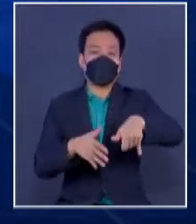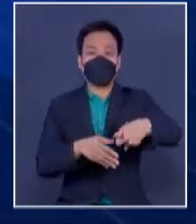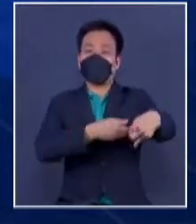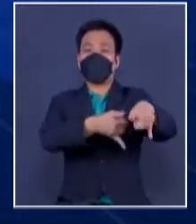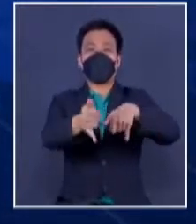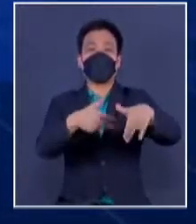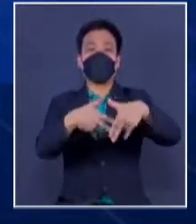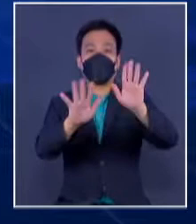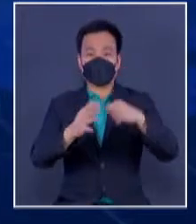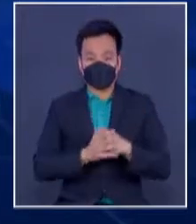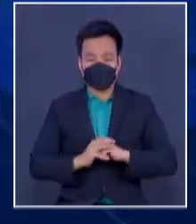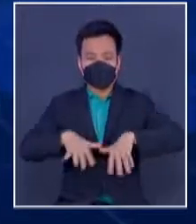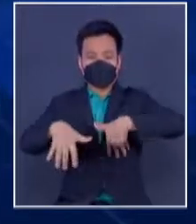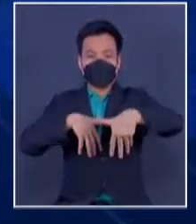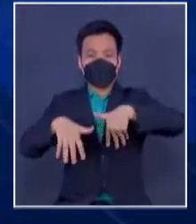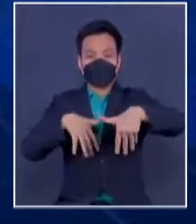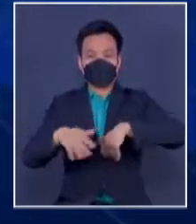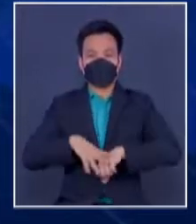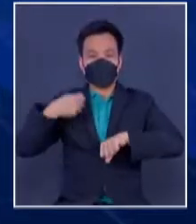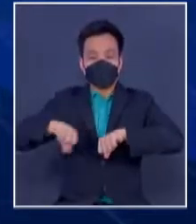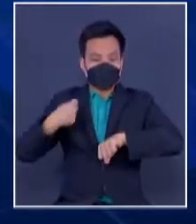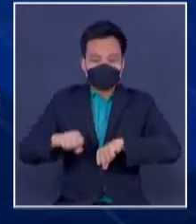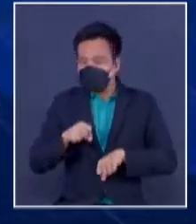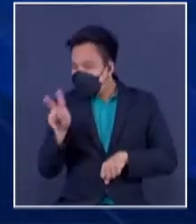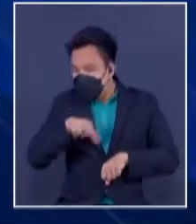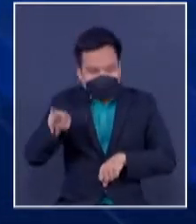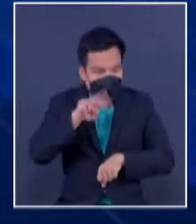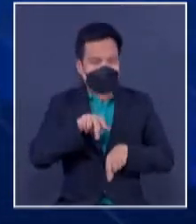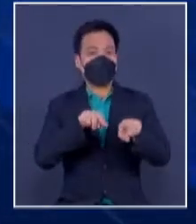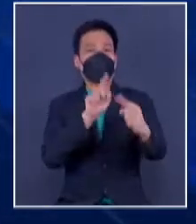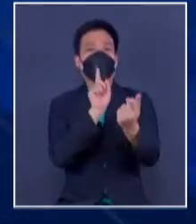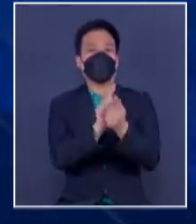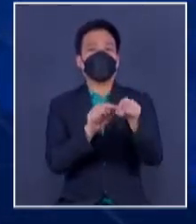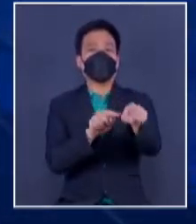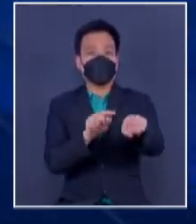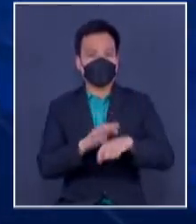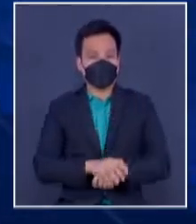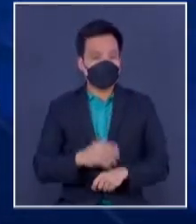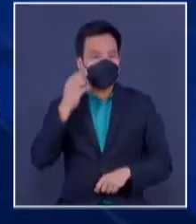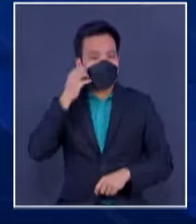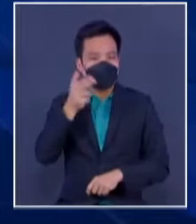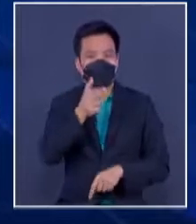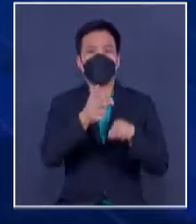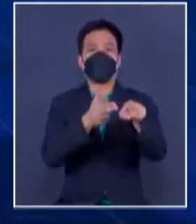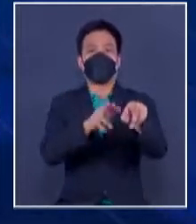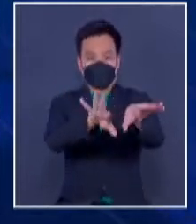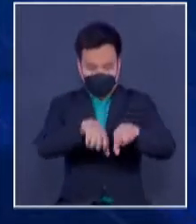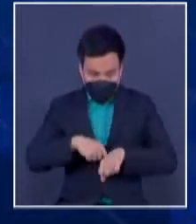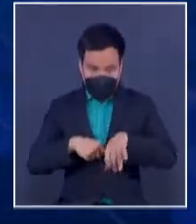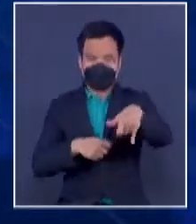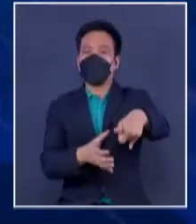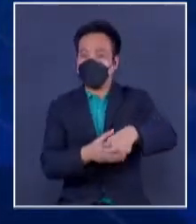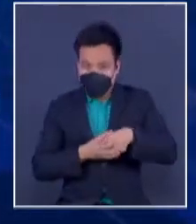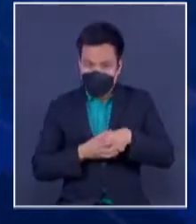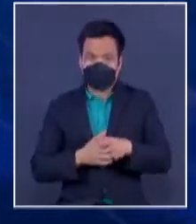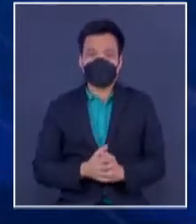ช่ครับชาวบ้านเขาขี่มอเตอร์ไซค์ตามมาเลยครับมาตามหาควายเนี่ยครับกว่าที่จะเจอกว่าที่จะเอากลับมาได้ก็โอ้โหใช้เวลาพอส